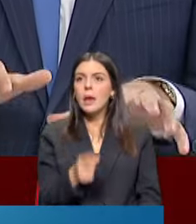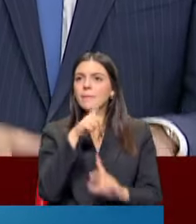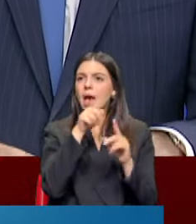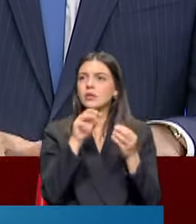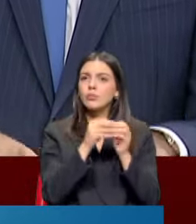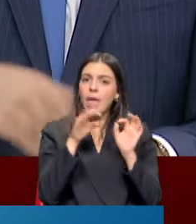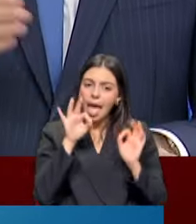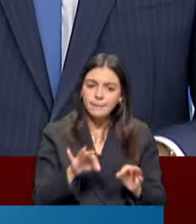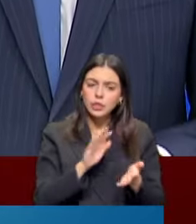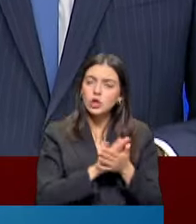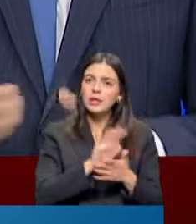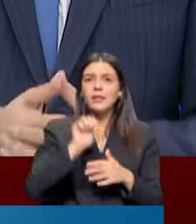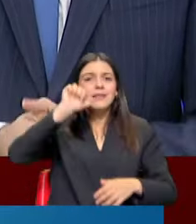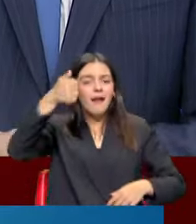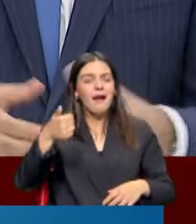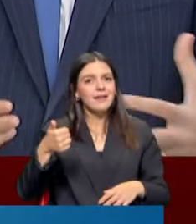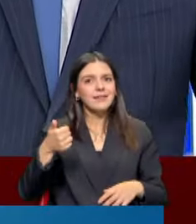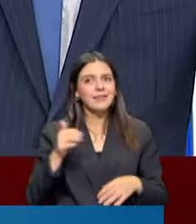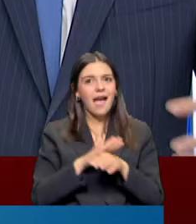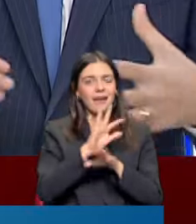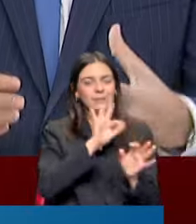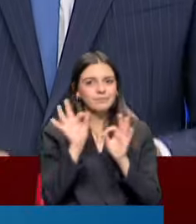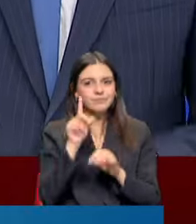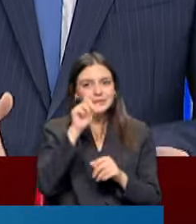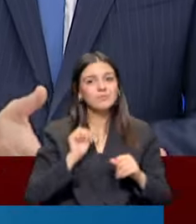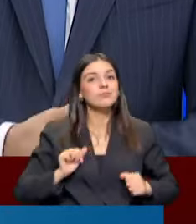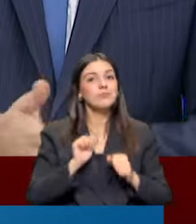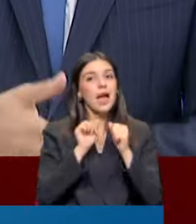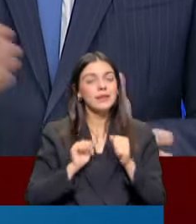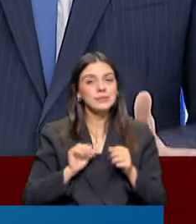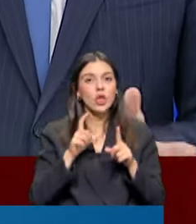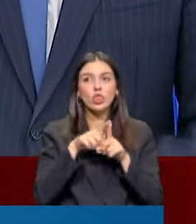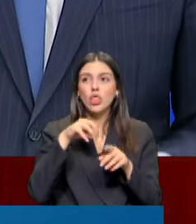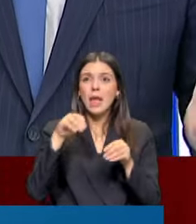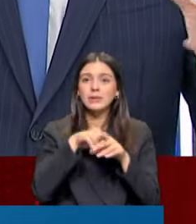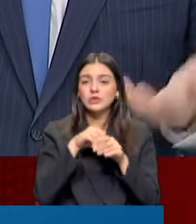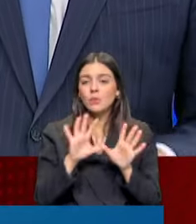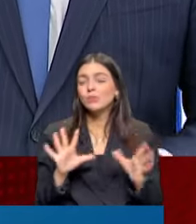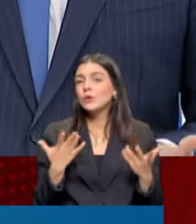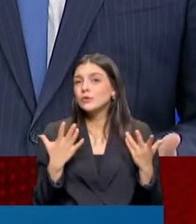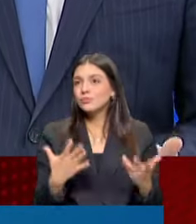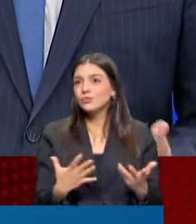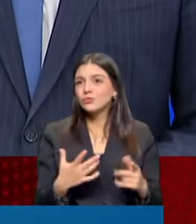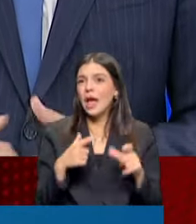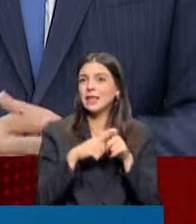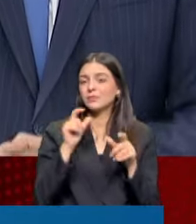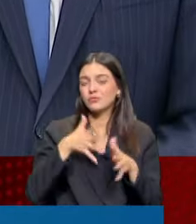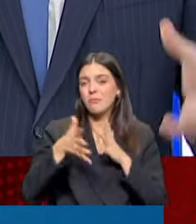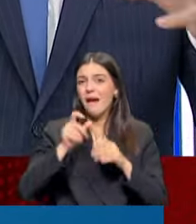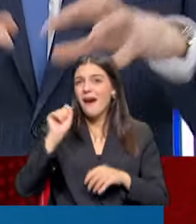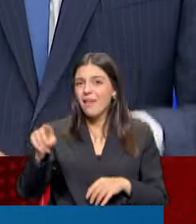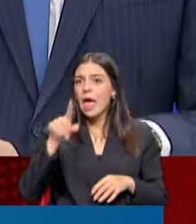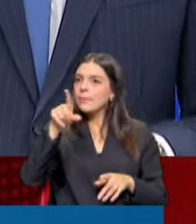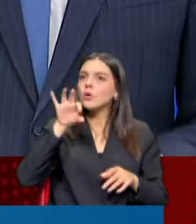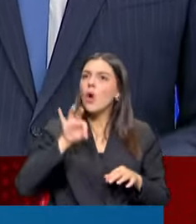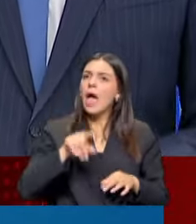sorunları anında çözdük. Ertesi gün hayata geçtik. Mesela bir parkımız dönem içinde yok olmuş. Esat Paşa mahallemizde. Hemen o